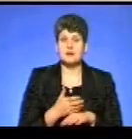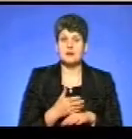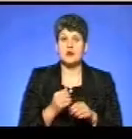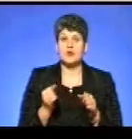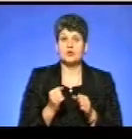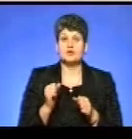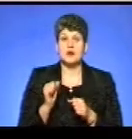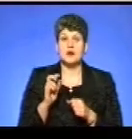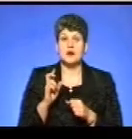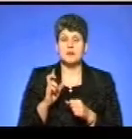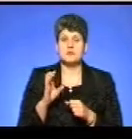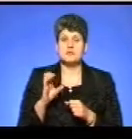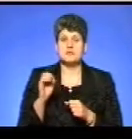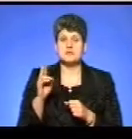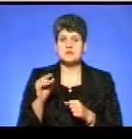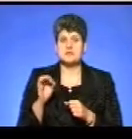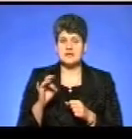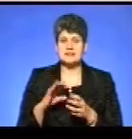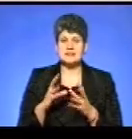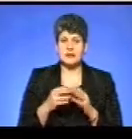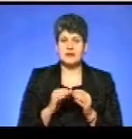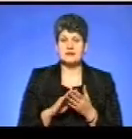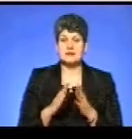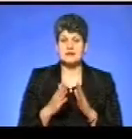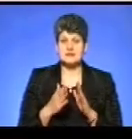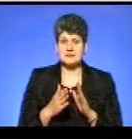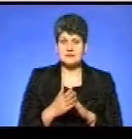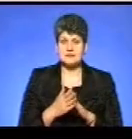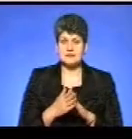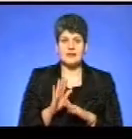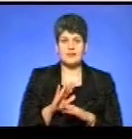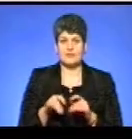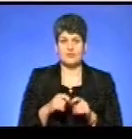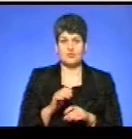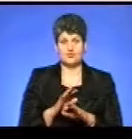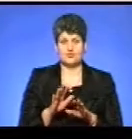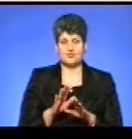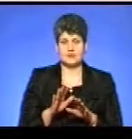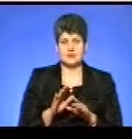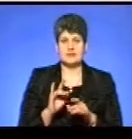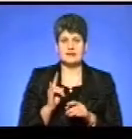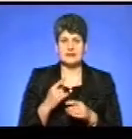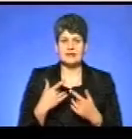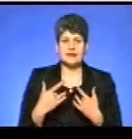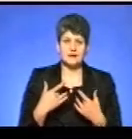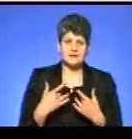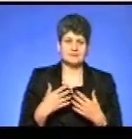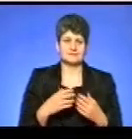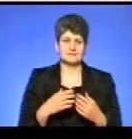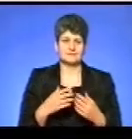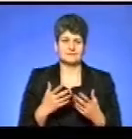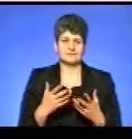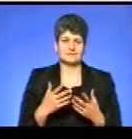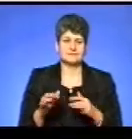холодний абсцес. Загальний стан дитини зазвичай при холодному абсцесі не порушений. Дитина активна, жвава, температури